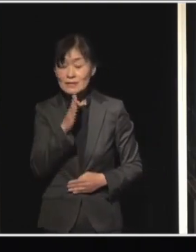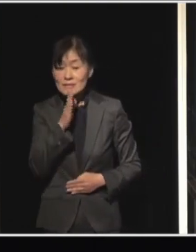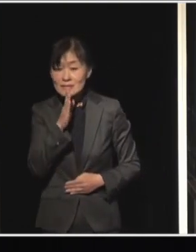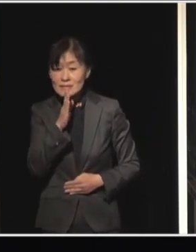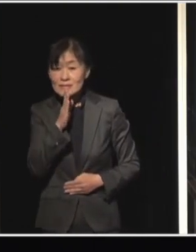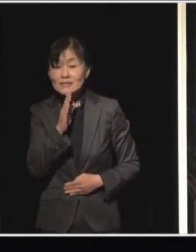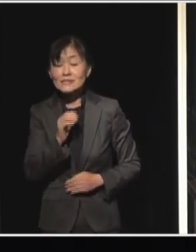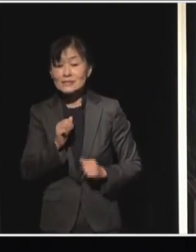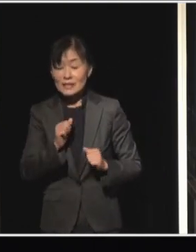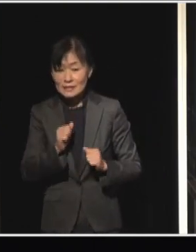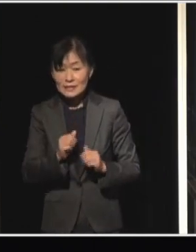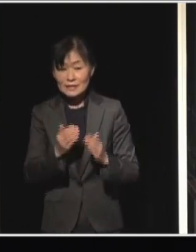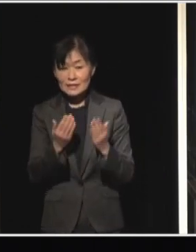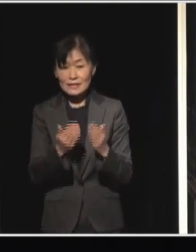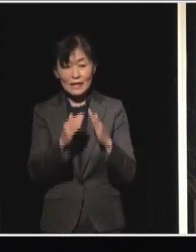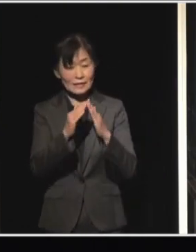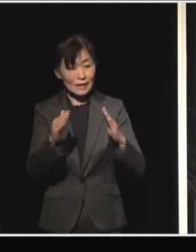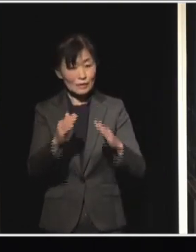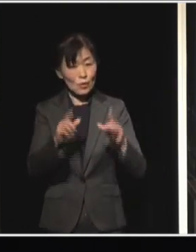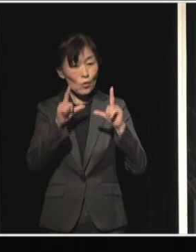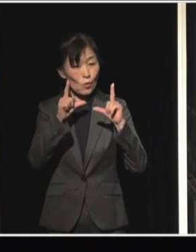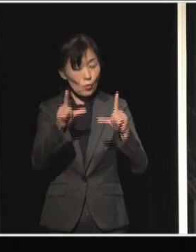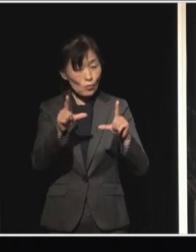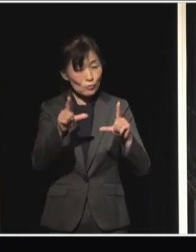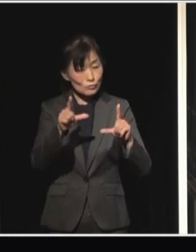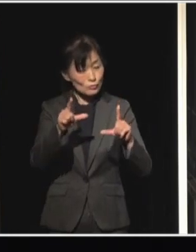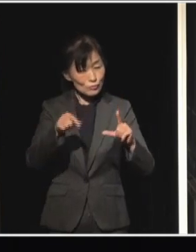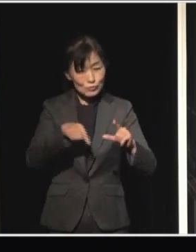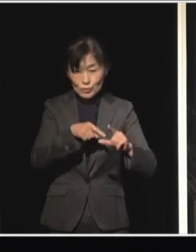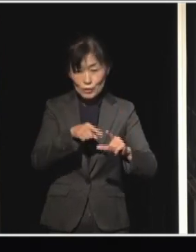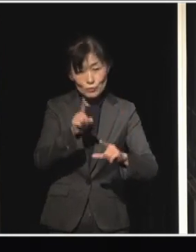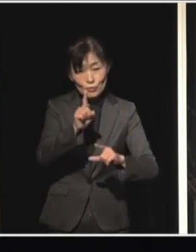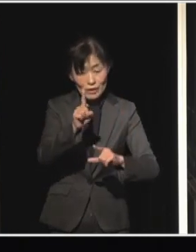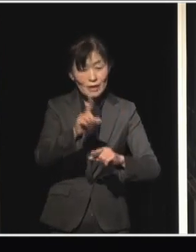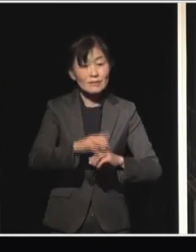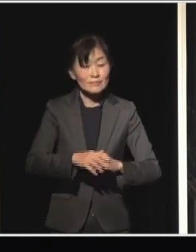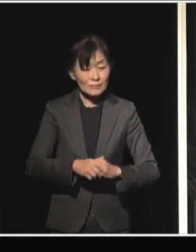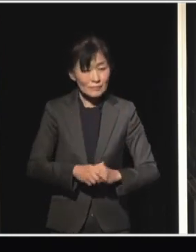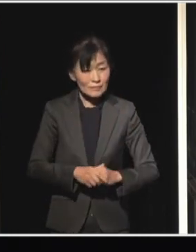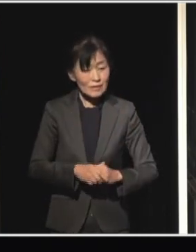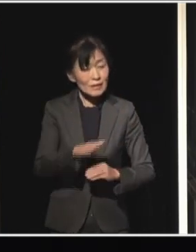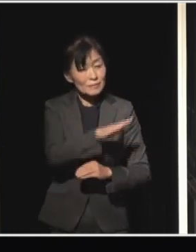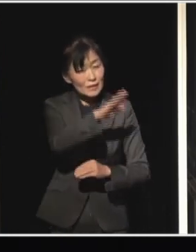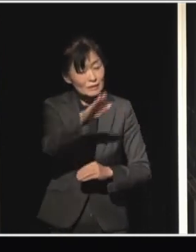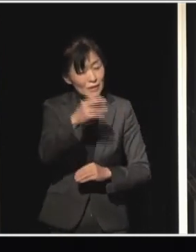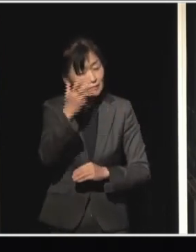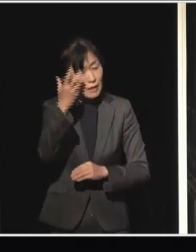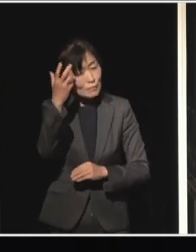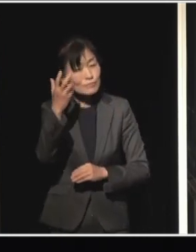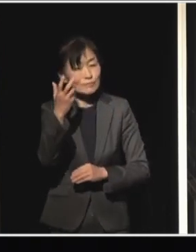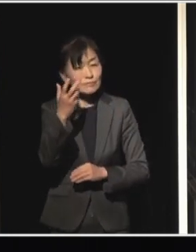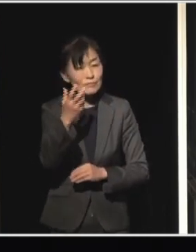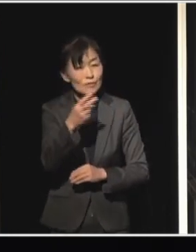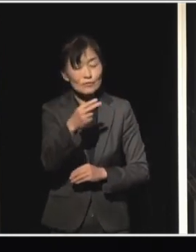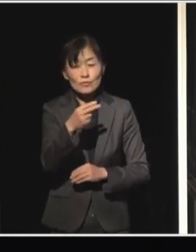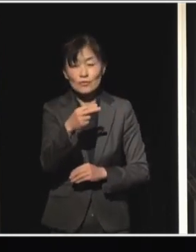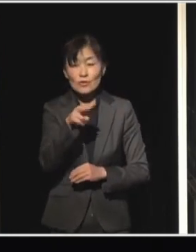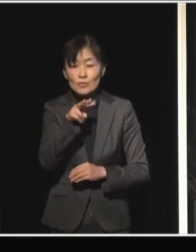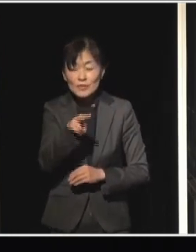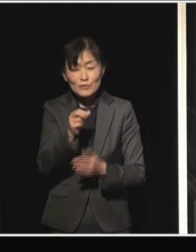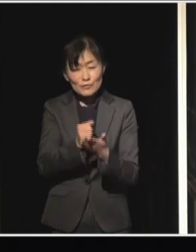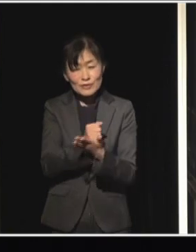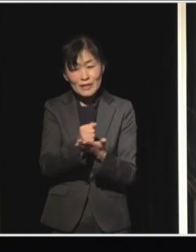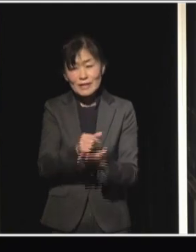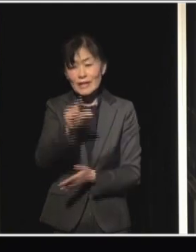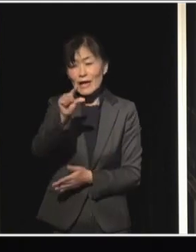の報告がですねどんなものがあったかという皆さんおそらくはこういったものはなかなか目にする機会はないかと